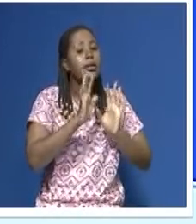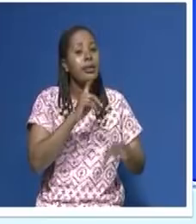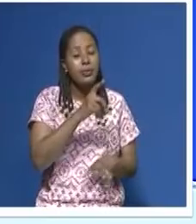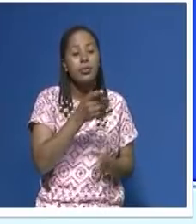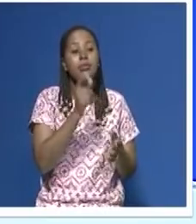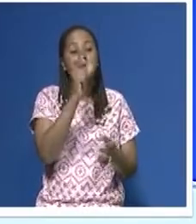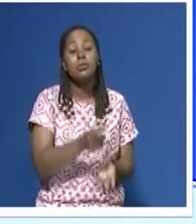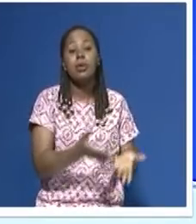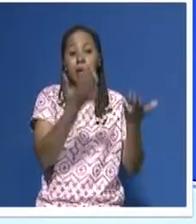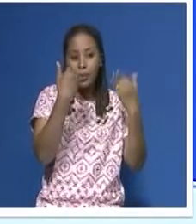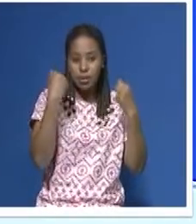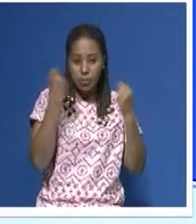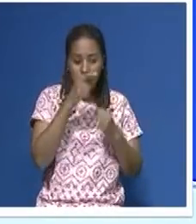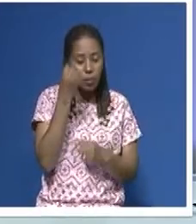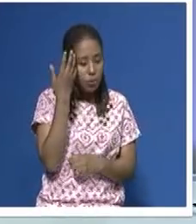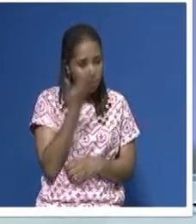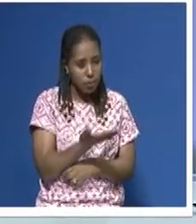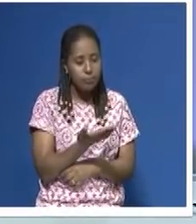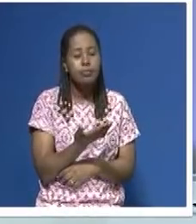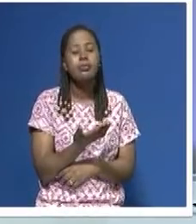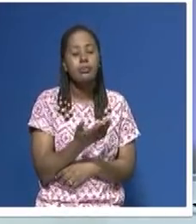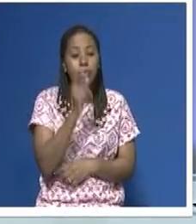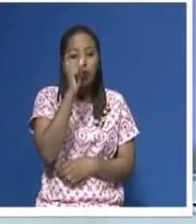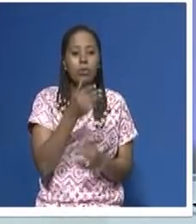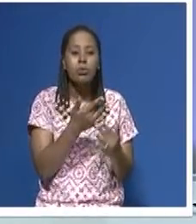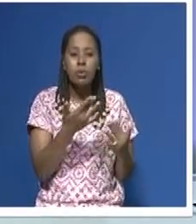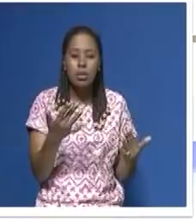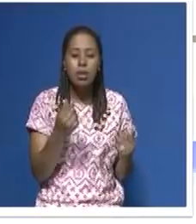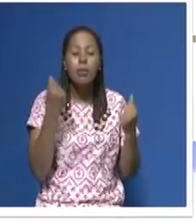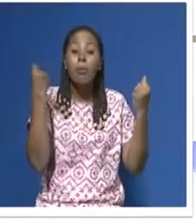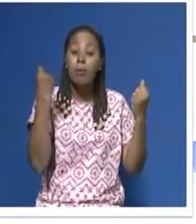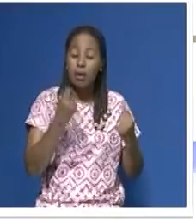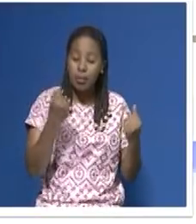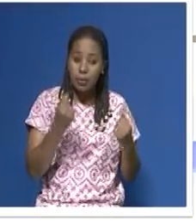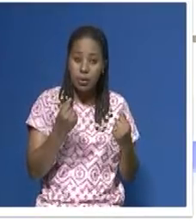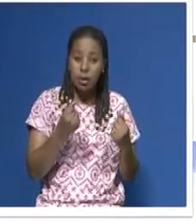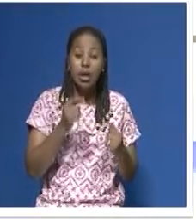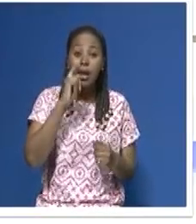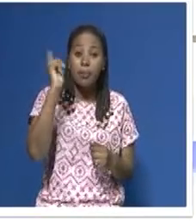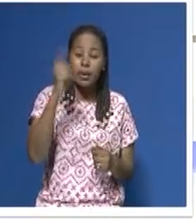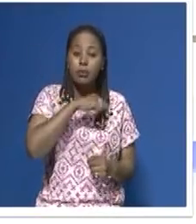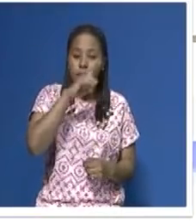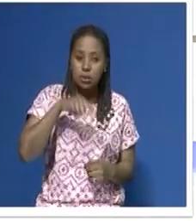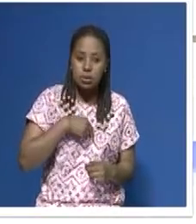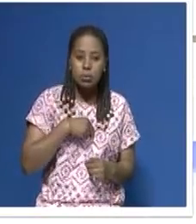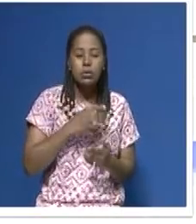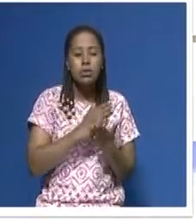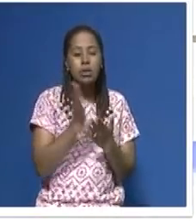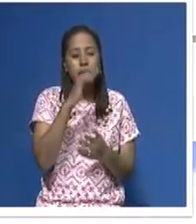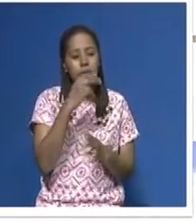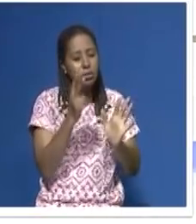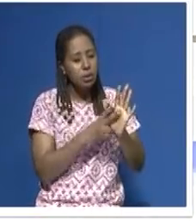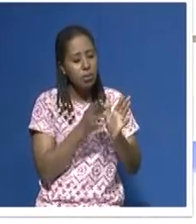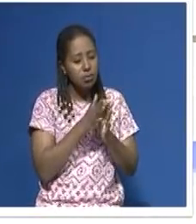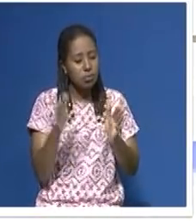huyu ameweza kupona ugonjwa wa corona. Na wengi wanapona, kwa mataifa ya wenzetu ni kati ya siku 7